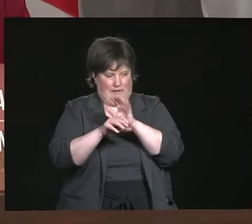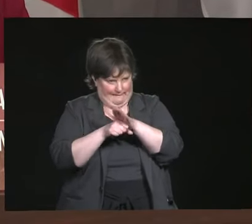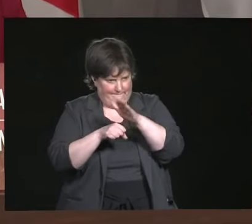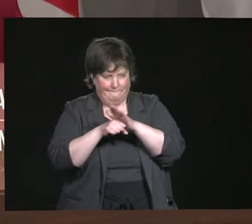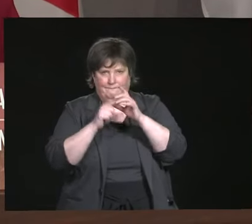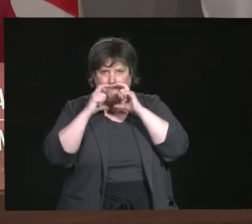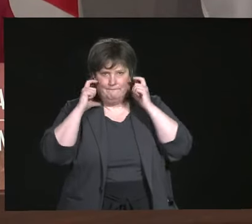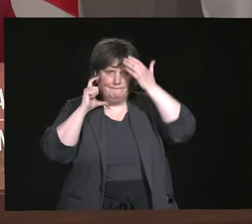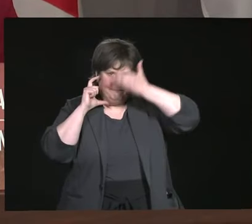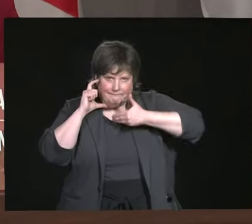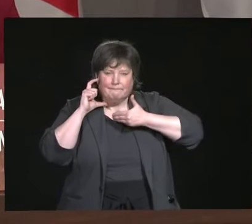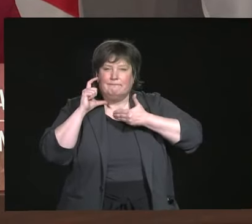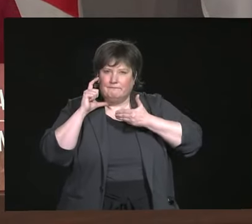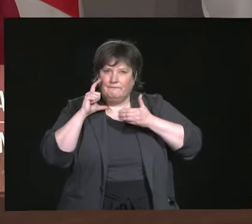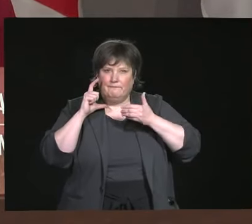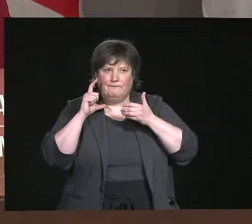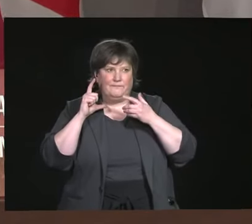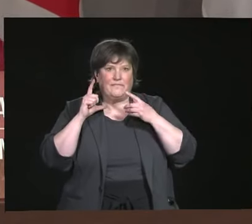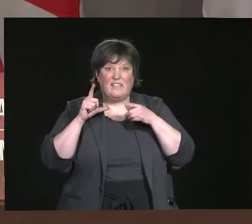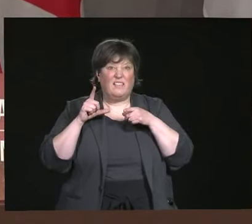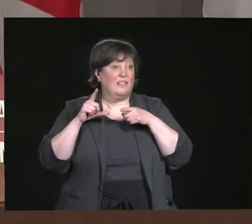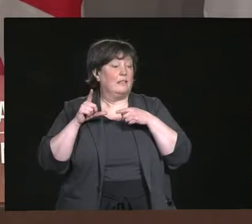les Canadiens et les Canadiennes.